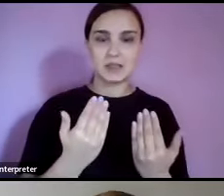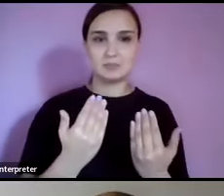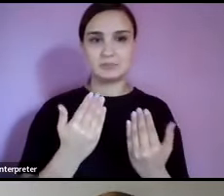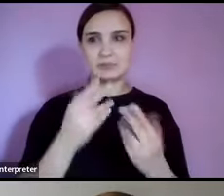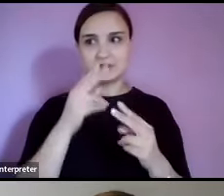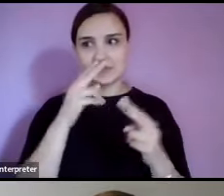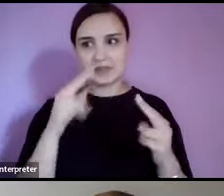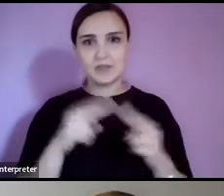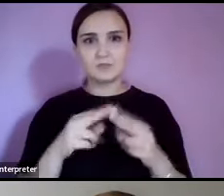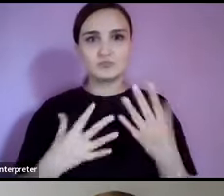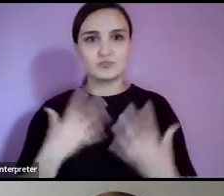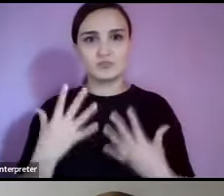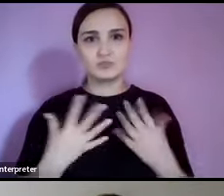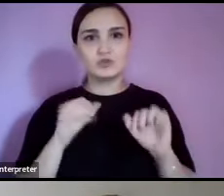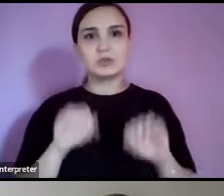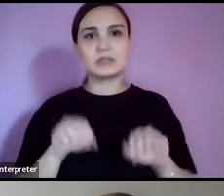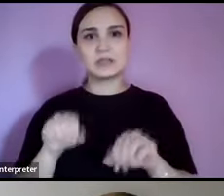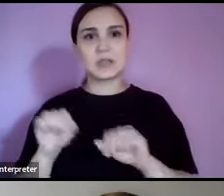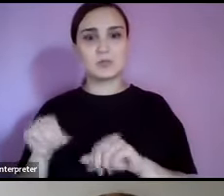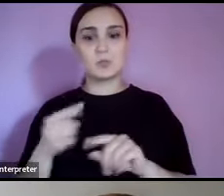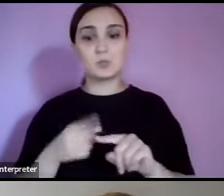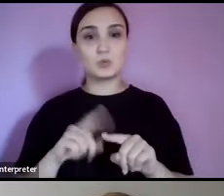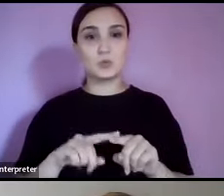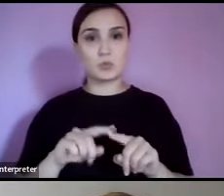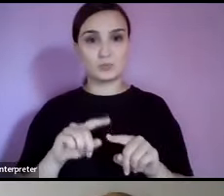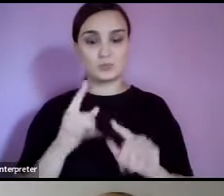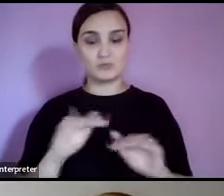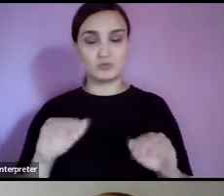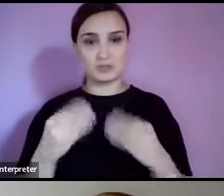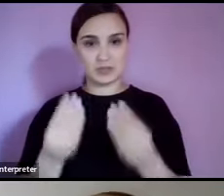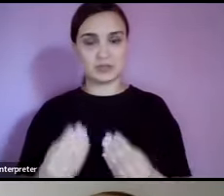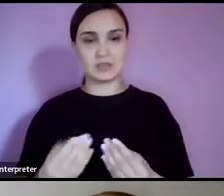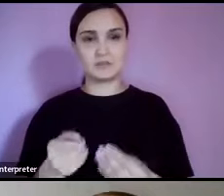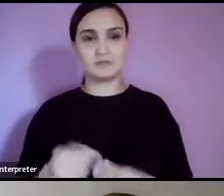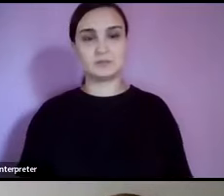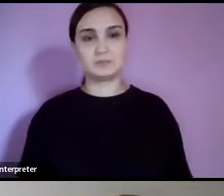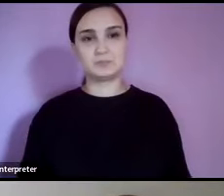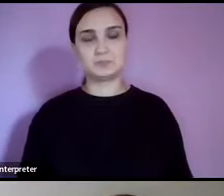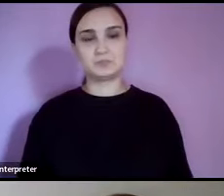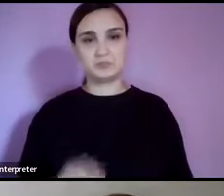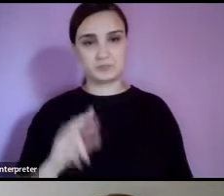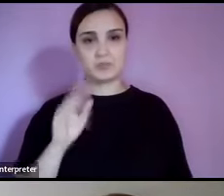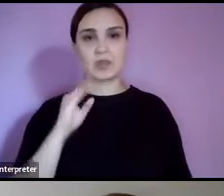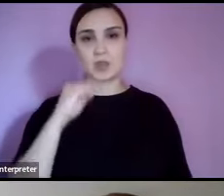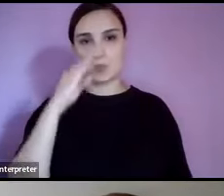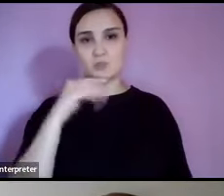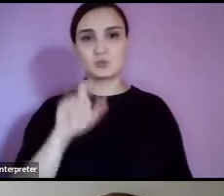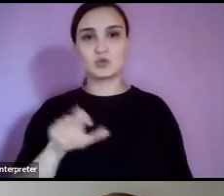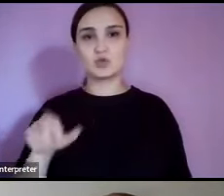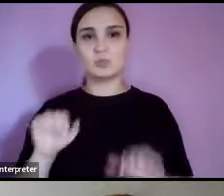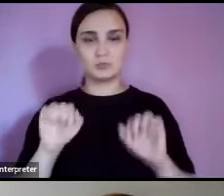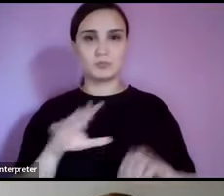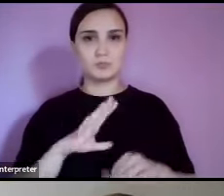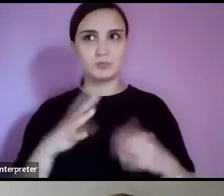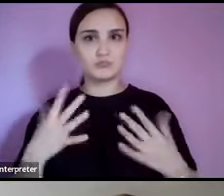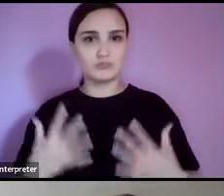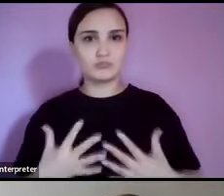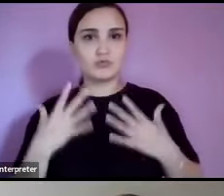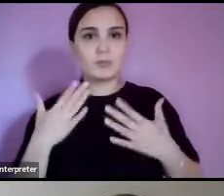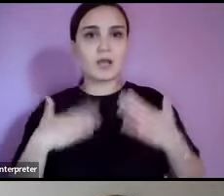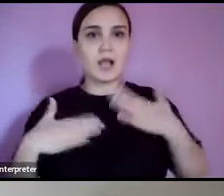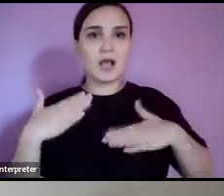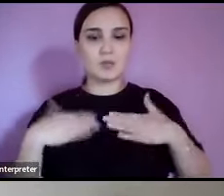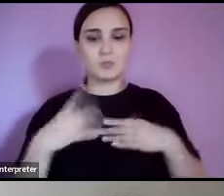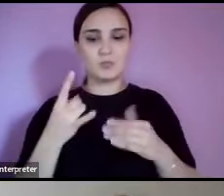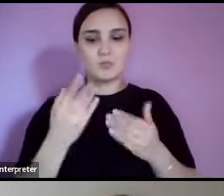ხელახლა ნახვის შესაძლებლობას, რადგან აძლევთ ბავშვებს. და მშობლებს შეიძლება იყვნენ აქტოვანებულები, ან გახარებულები